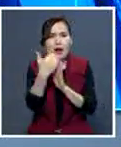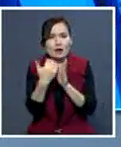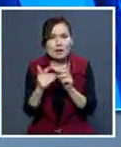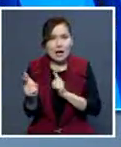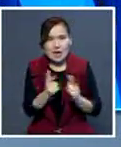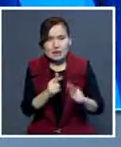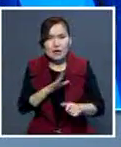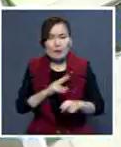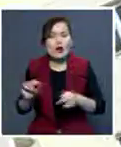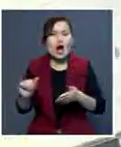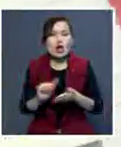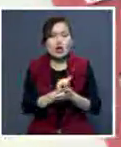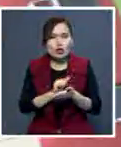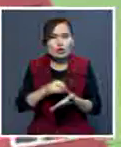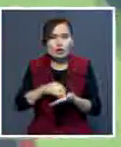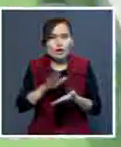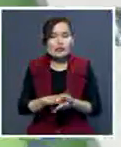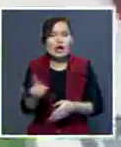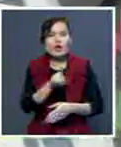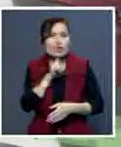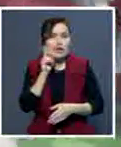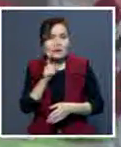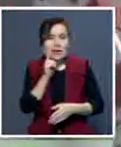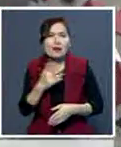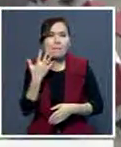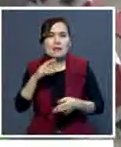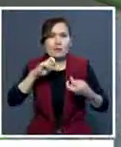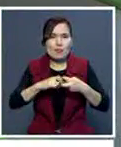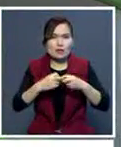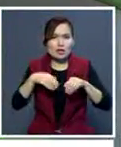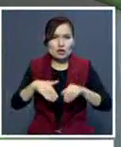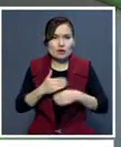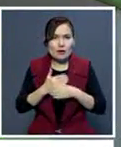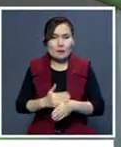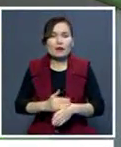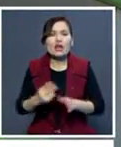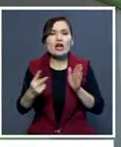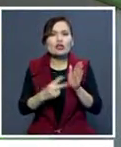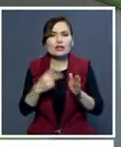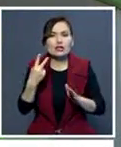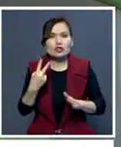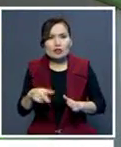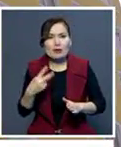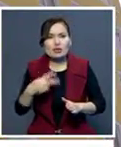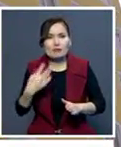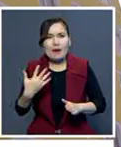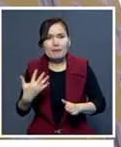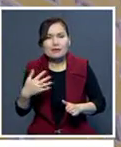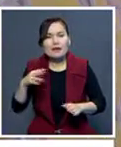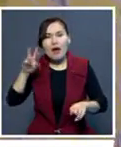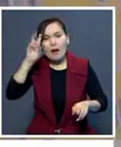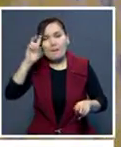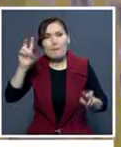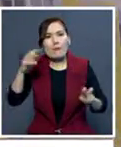жатыр. Құжат жастардың нақты 5 өзекті мәселесін қамтиды. Ең алдымен 7-20-25 мемлекеттік бағдарламасы бойынша бүкіл